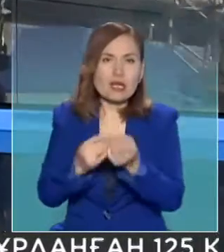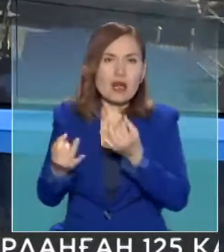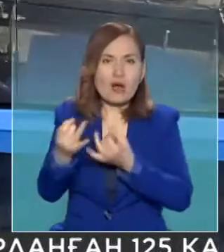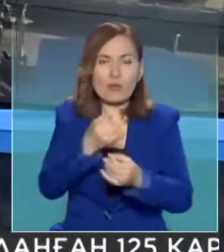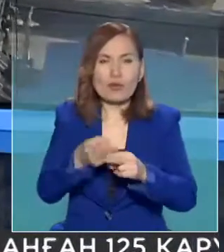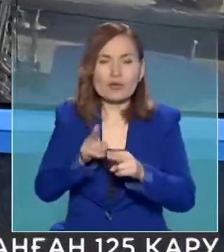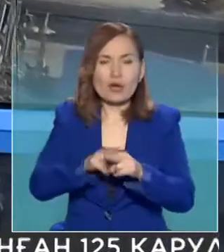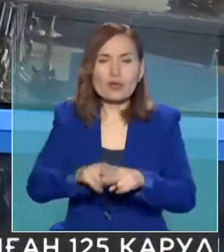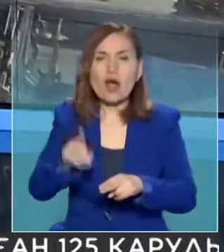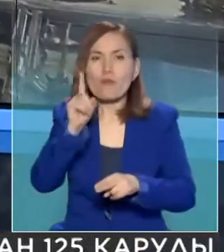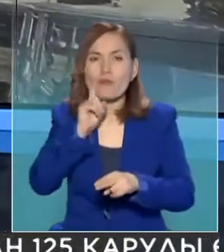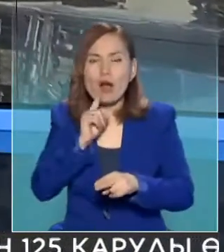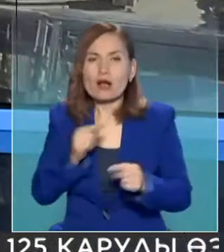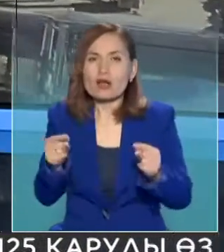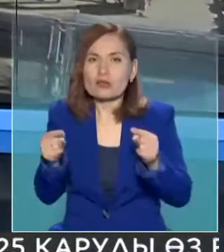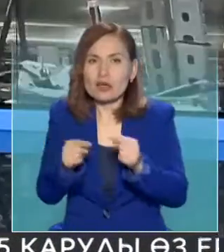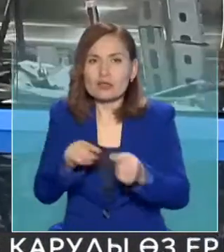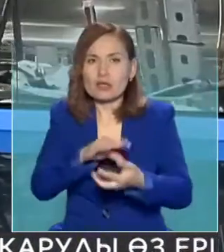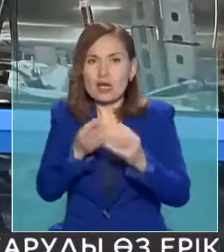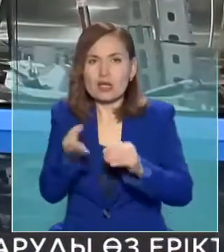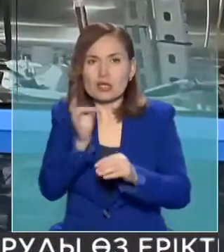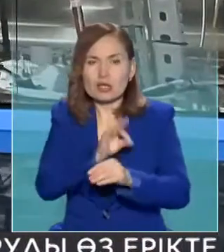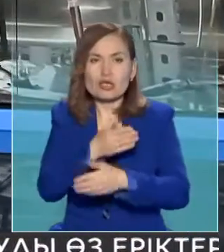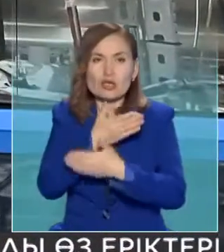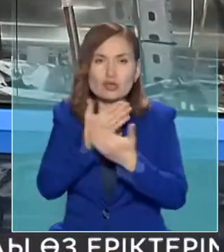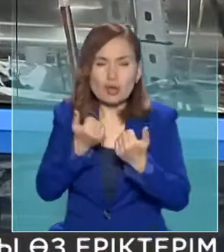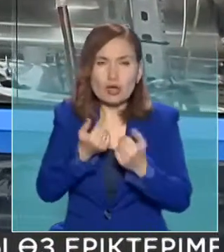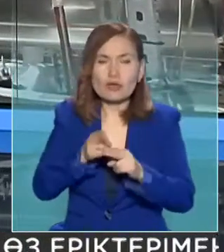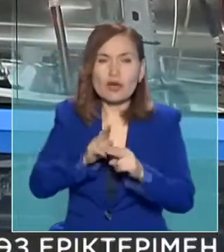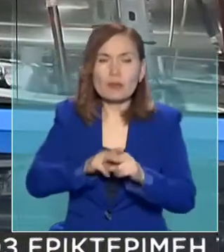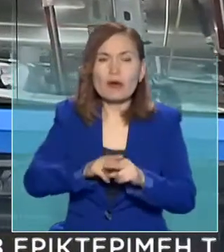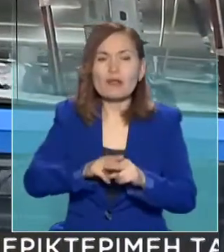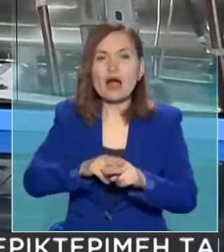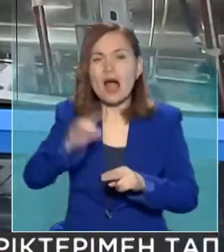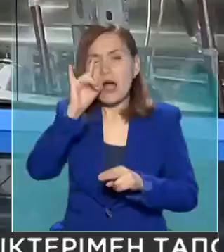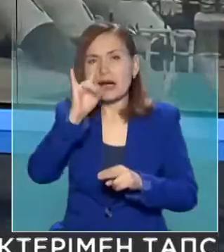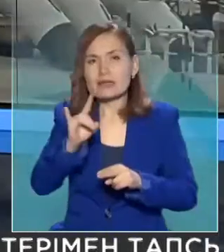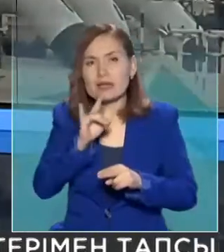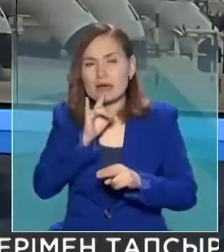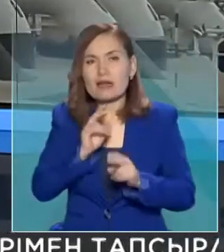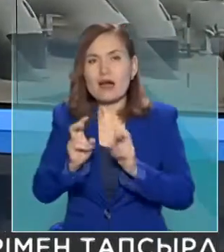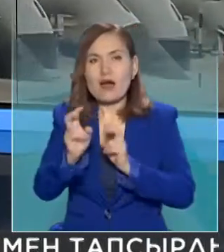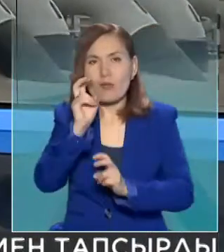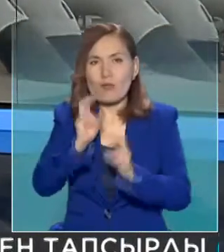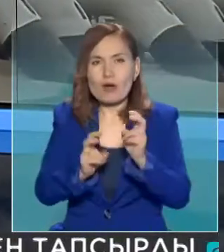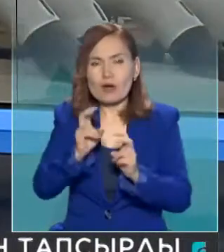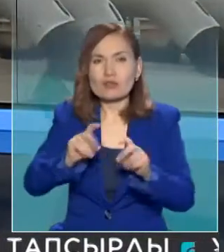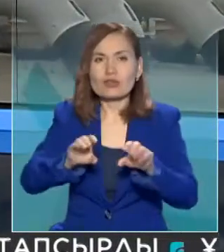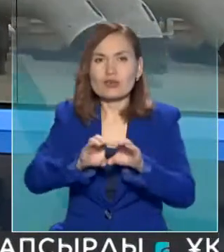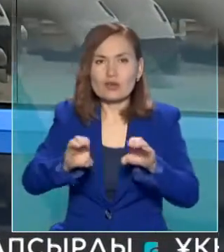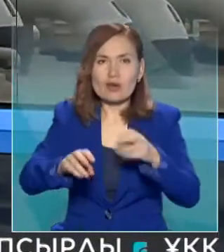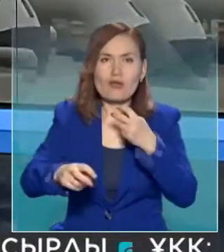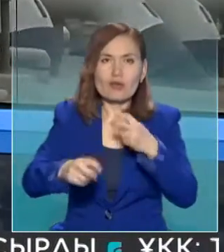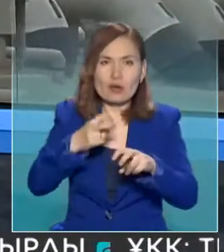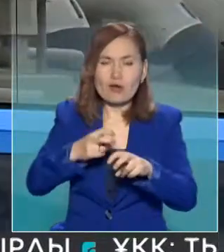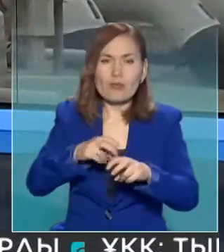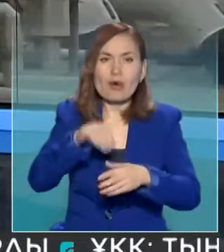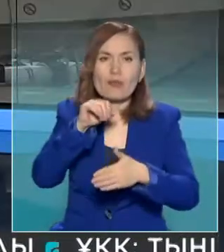бұл жүздесуден де нақты нәтиже жоқ. Терминалдағы ақау ел экономикасына қалай әсер етуі мүмкін? Жалғас Сәдібекұлының